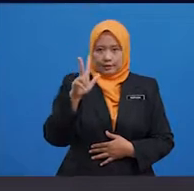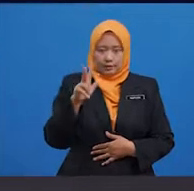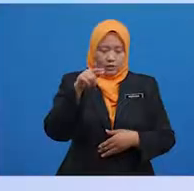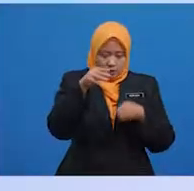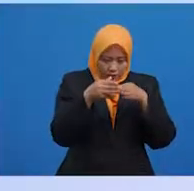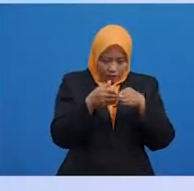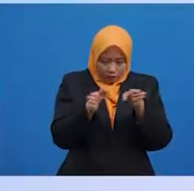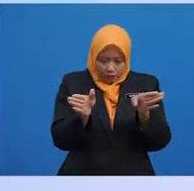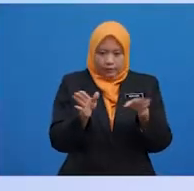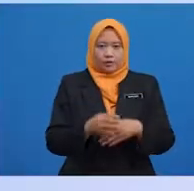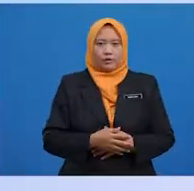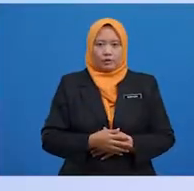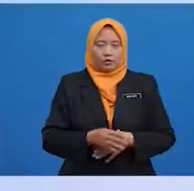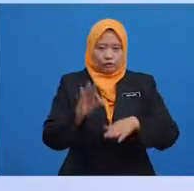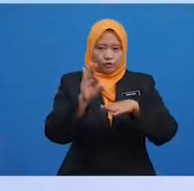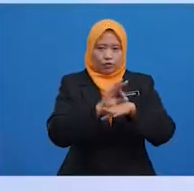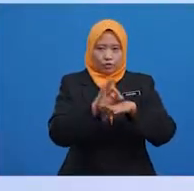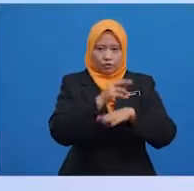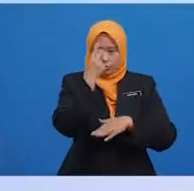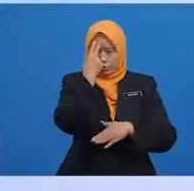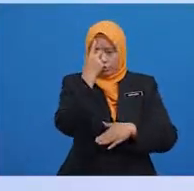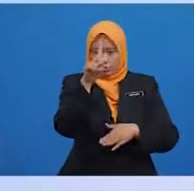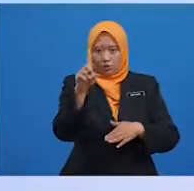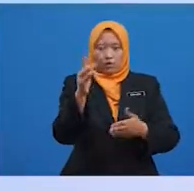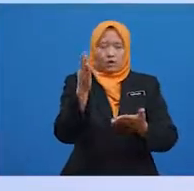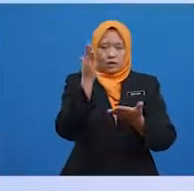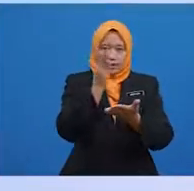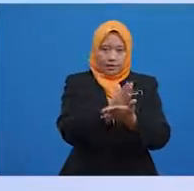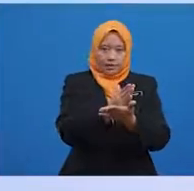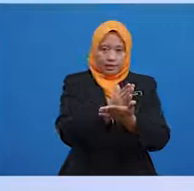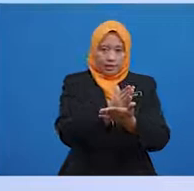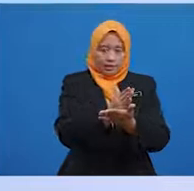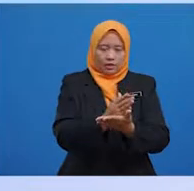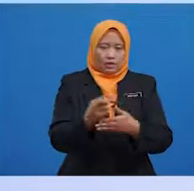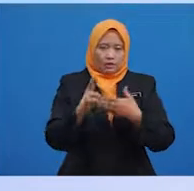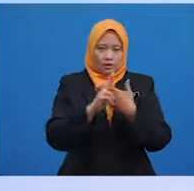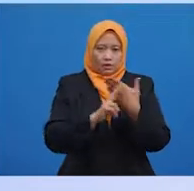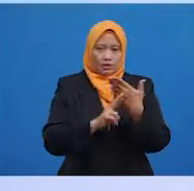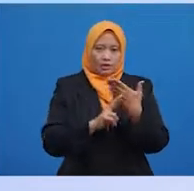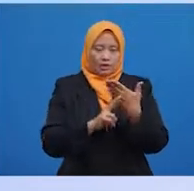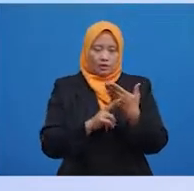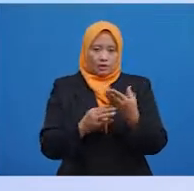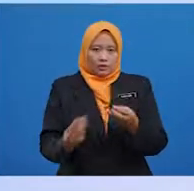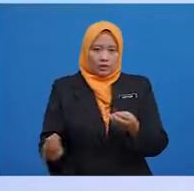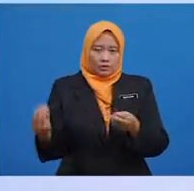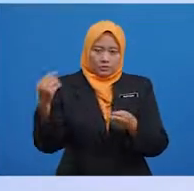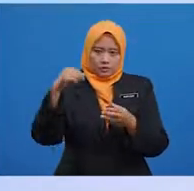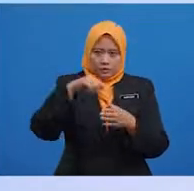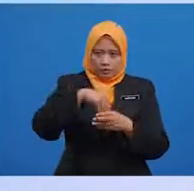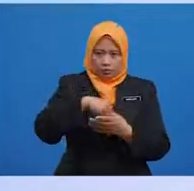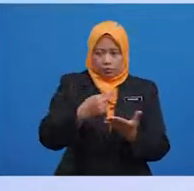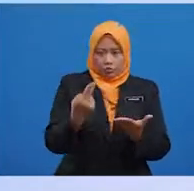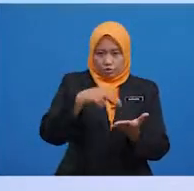badan. Arteri juga ialah salur darah yang berfungsi membawa darah kaya oksigen